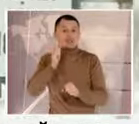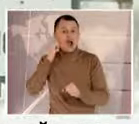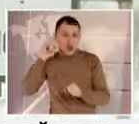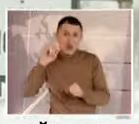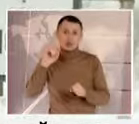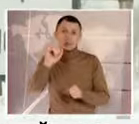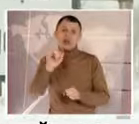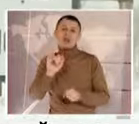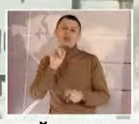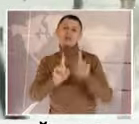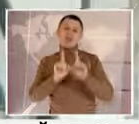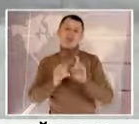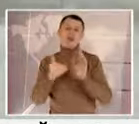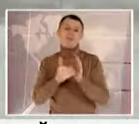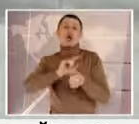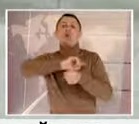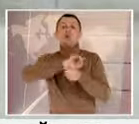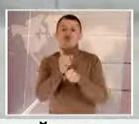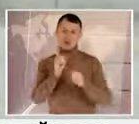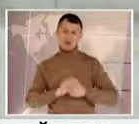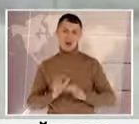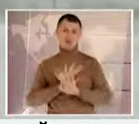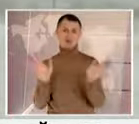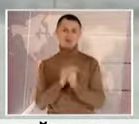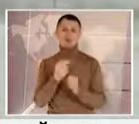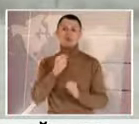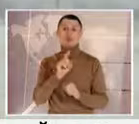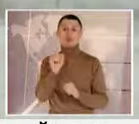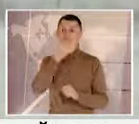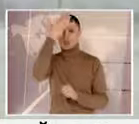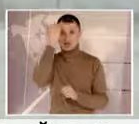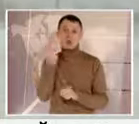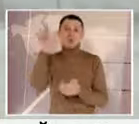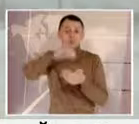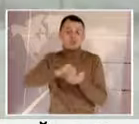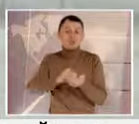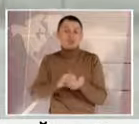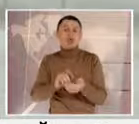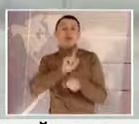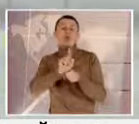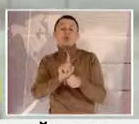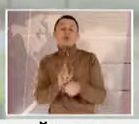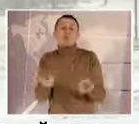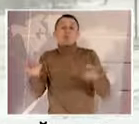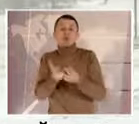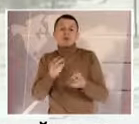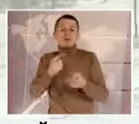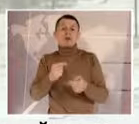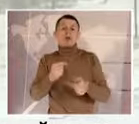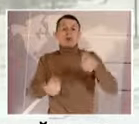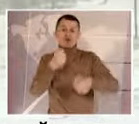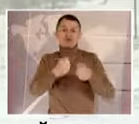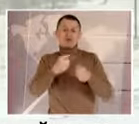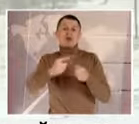doar dacă trebuie să rezolvați o anumită urgență și să nu uitați să vă echipați autoturismele cu anvelopele